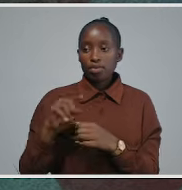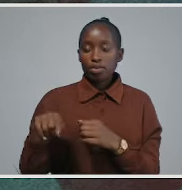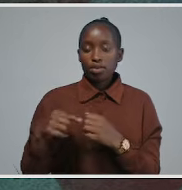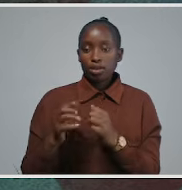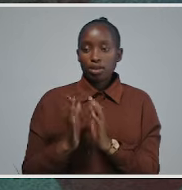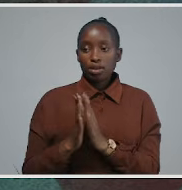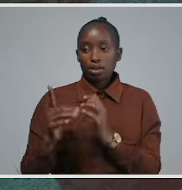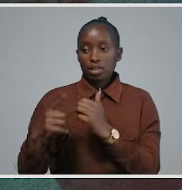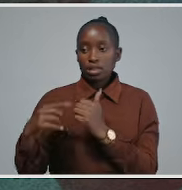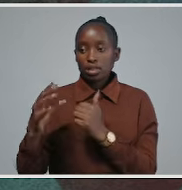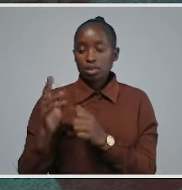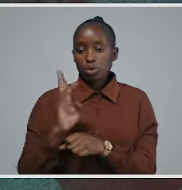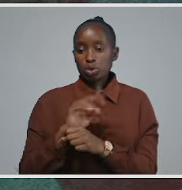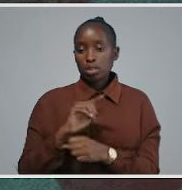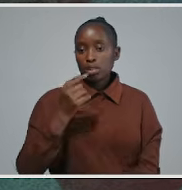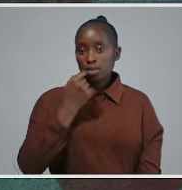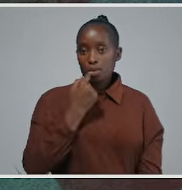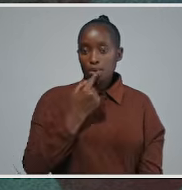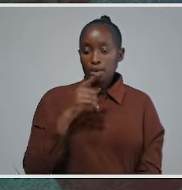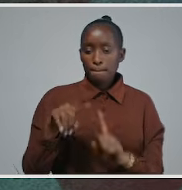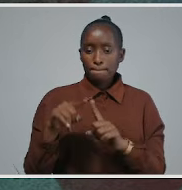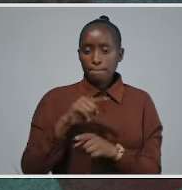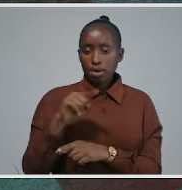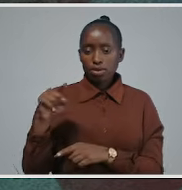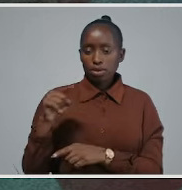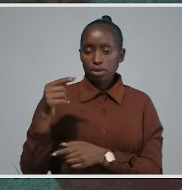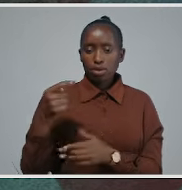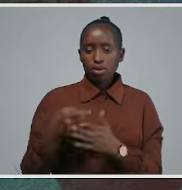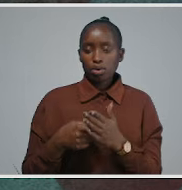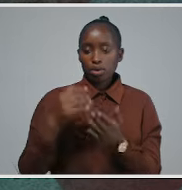hizo. Ila idadi hiyo ilipungua na kufikia